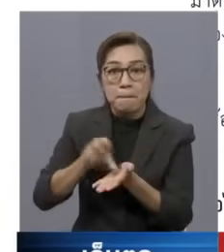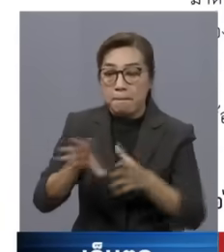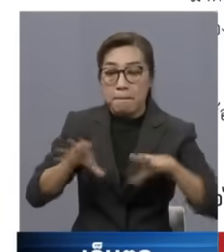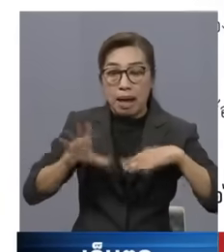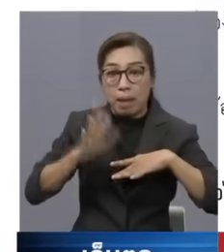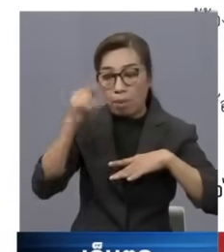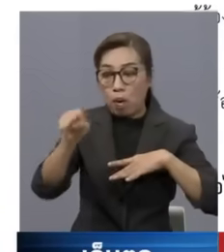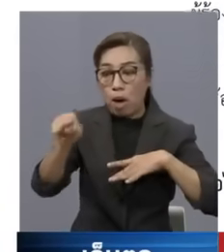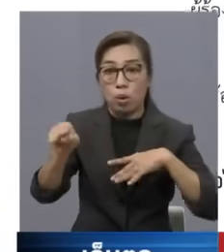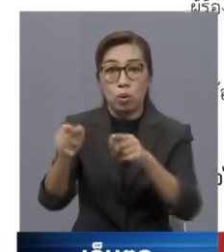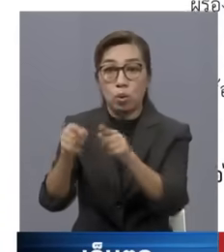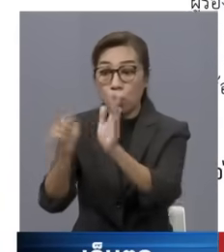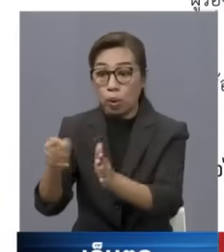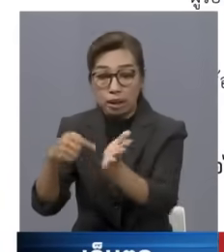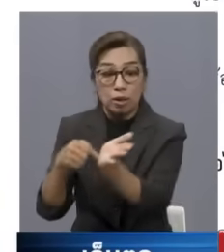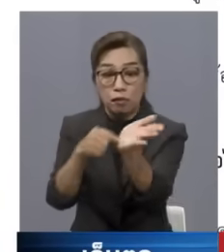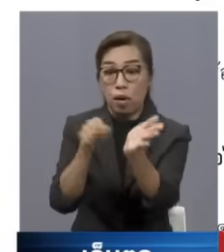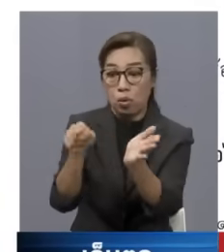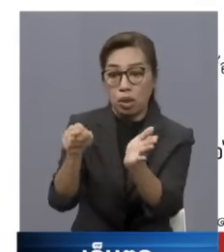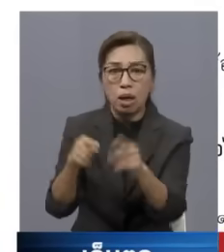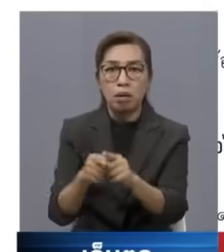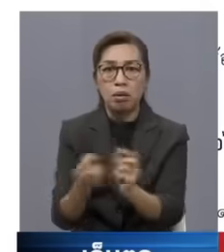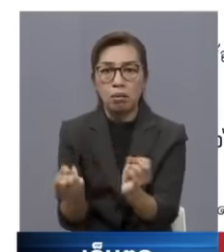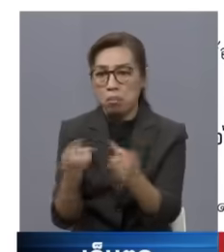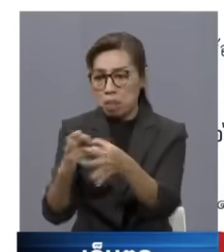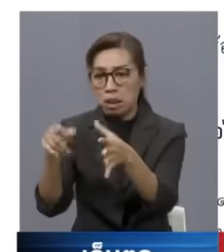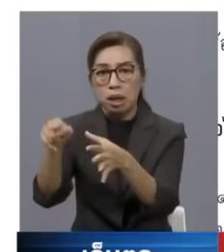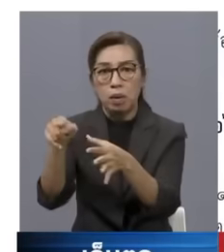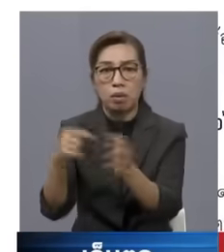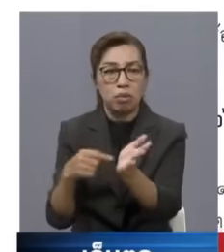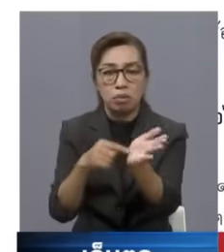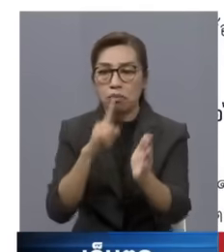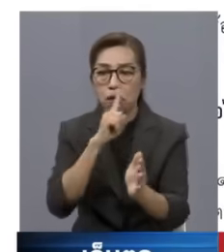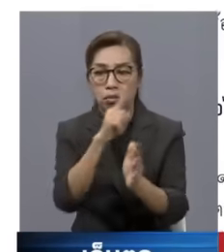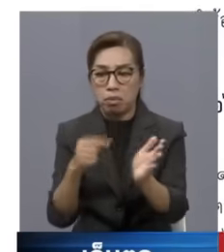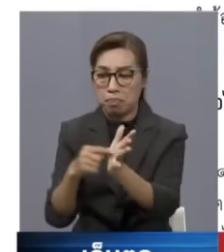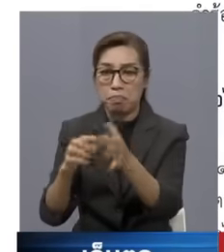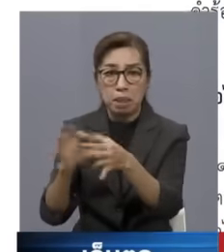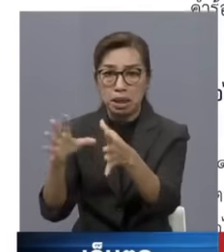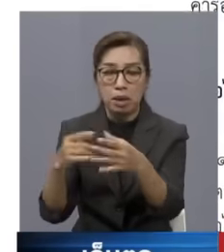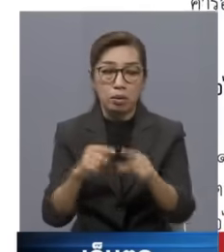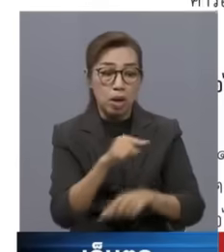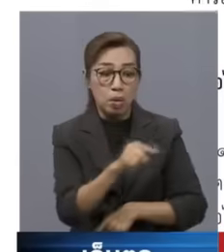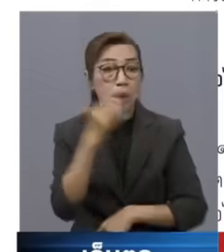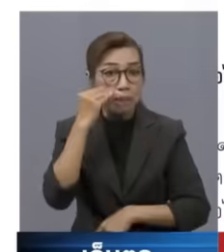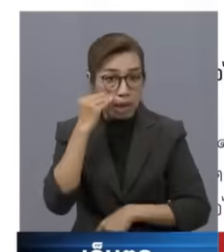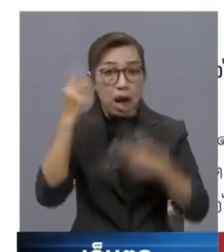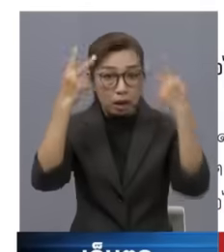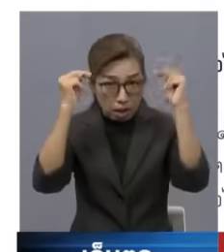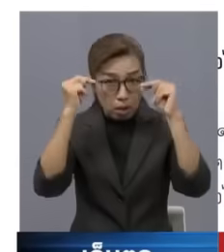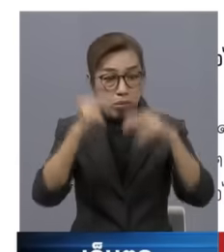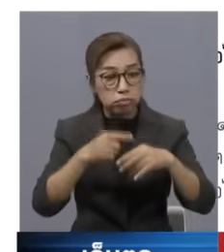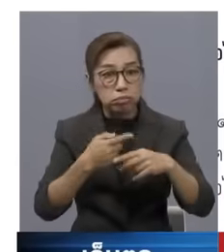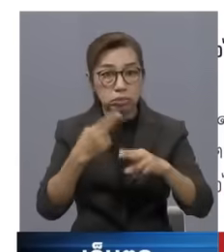ละเมิดสิทธิ์หรือเสรีภาพโดยตรงแต่เรื่องนี้ไม่ได้ตัดสิทธิ์คุณวิฑาในฐานะแคนดิเดตนายกที่จะเสนอต่อ